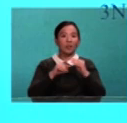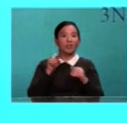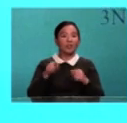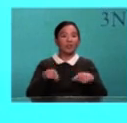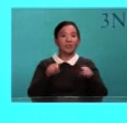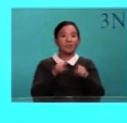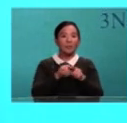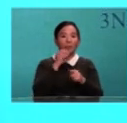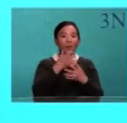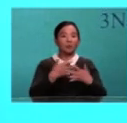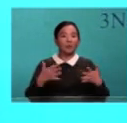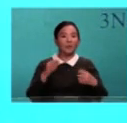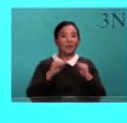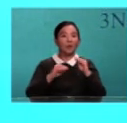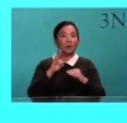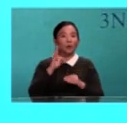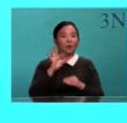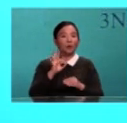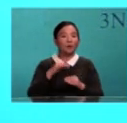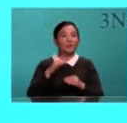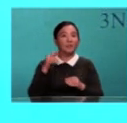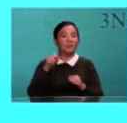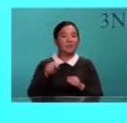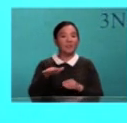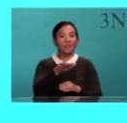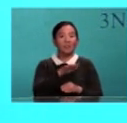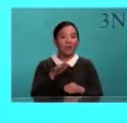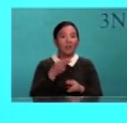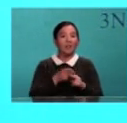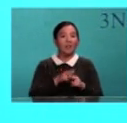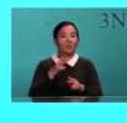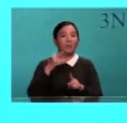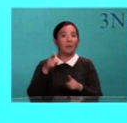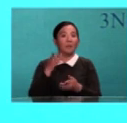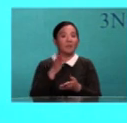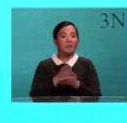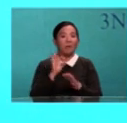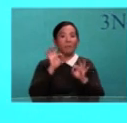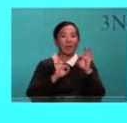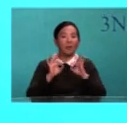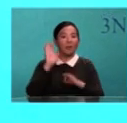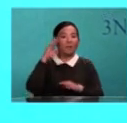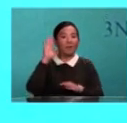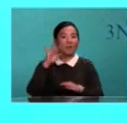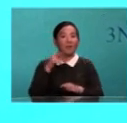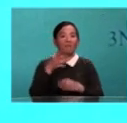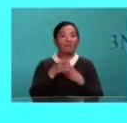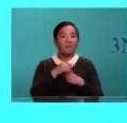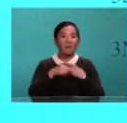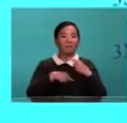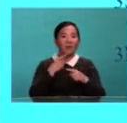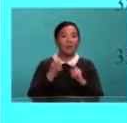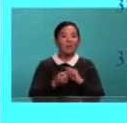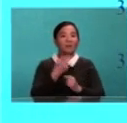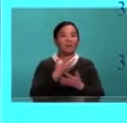самые продукты реакции, но единственная среда у нас нейтральная, так как имеется молекула воды. Как мы с вами уже говорили, мы